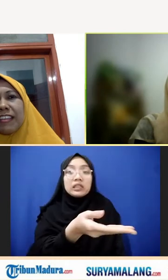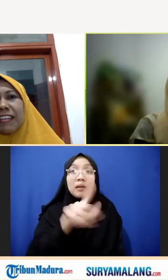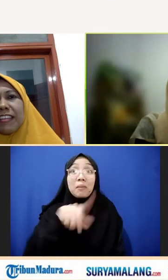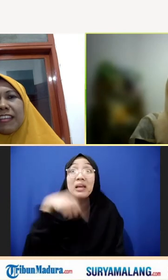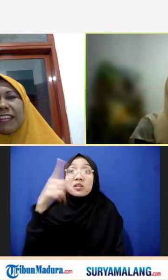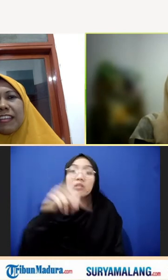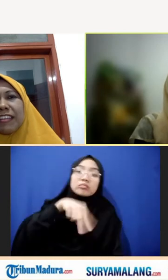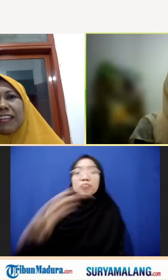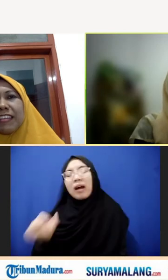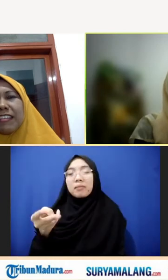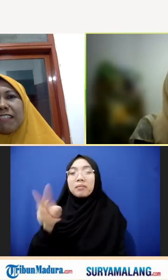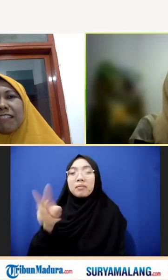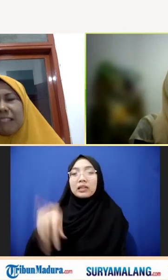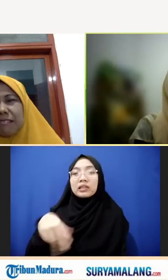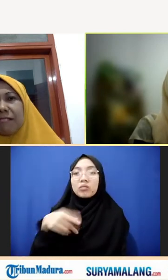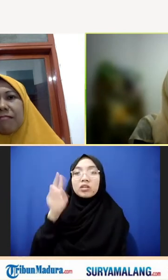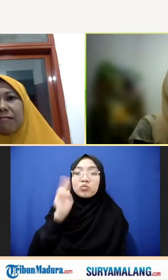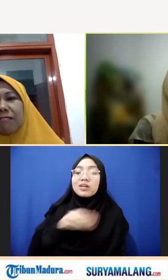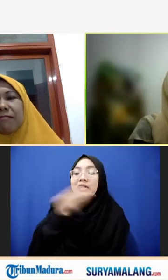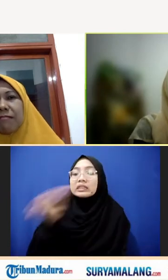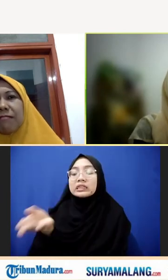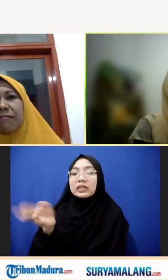lebih keras supaya Ibu ngasih.